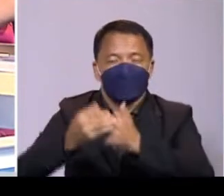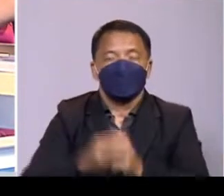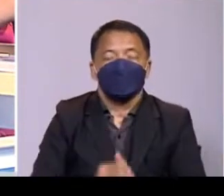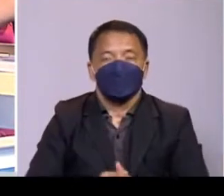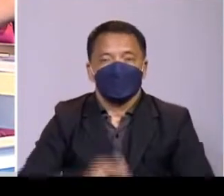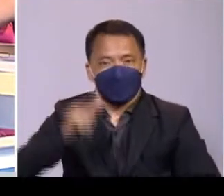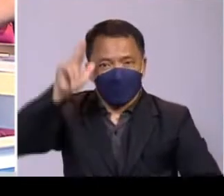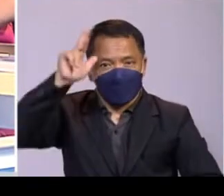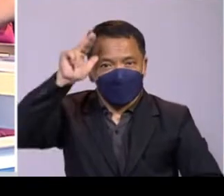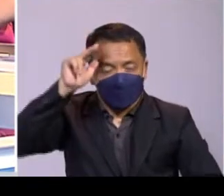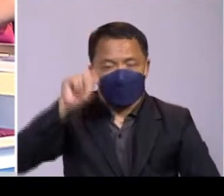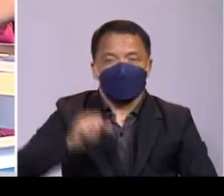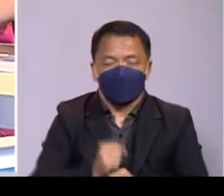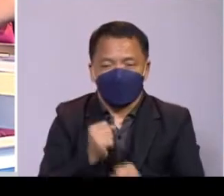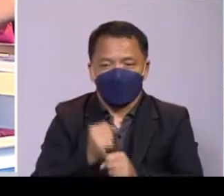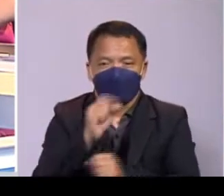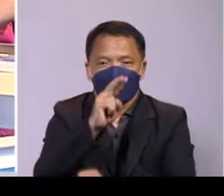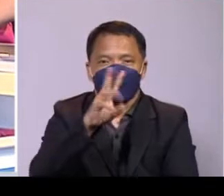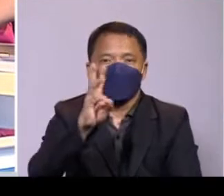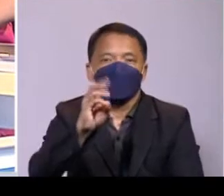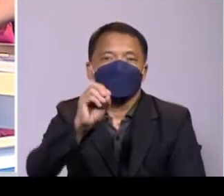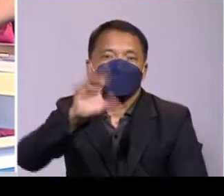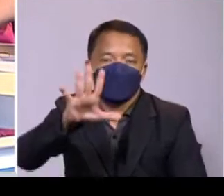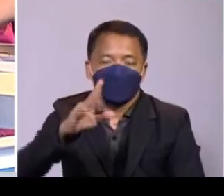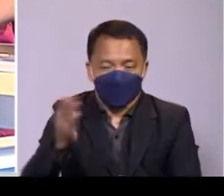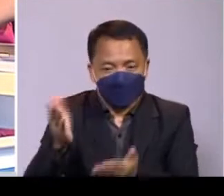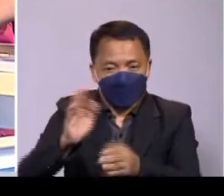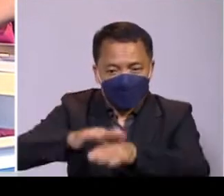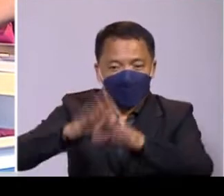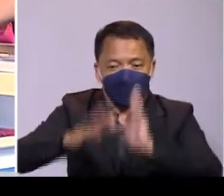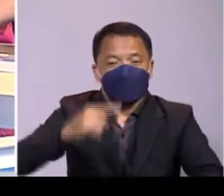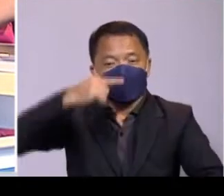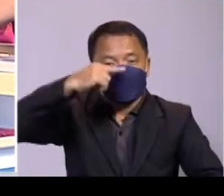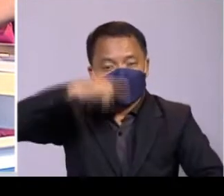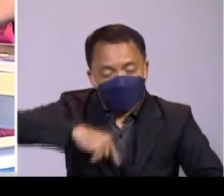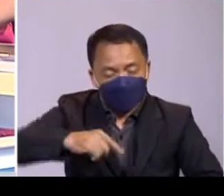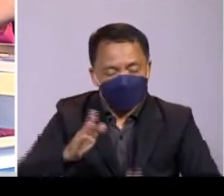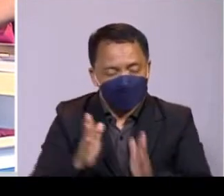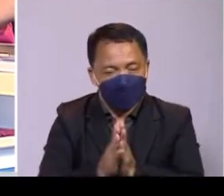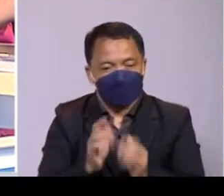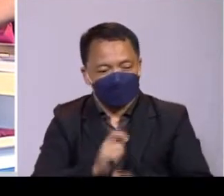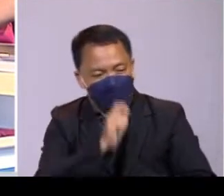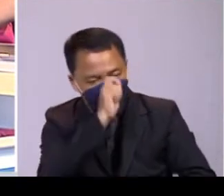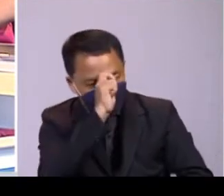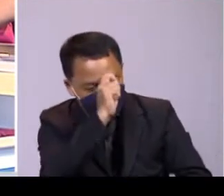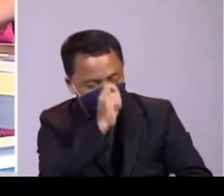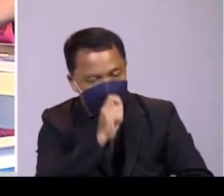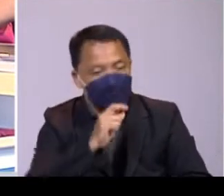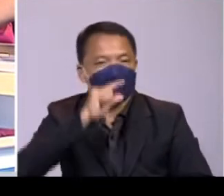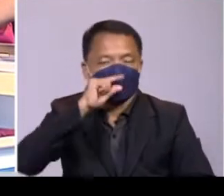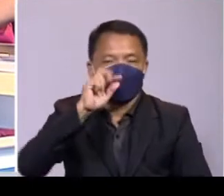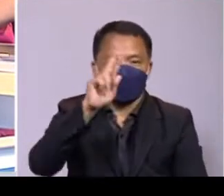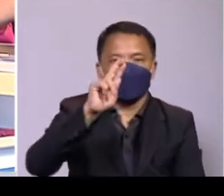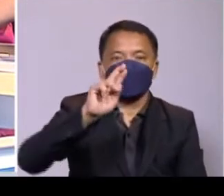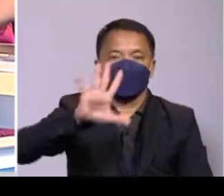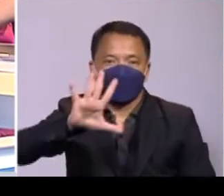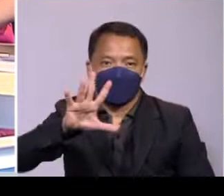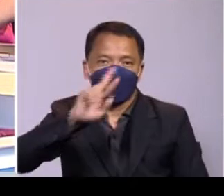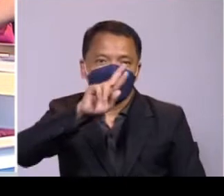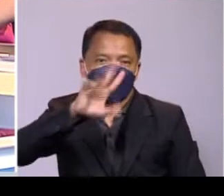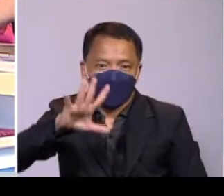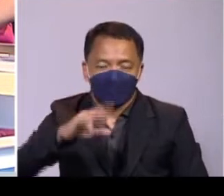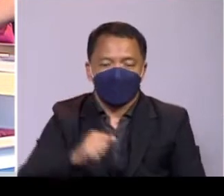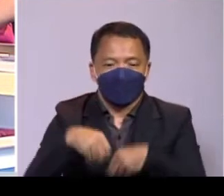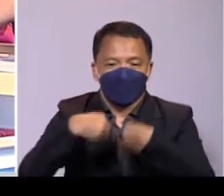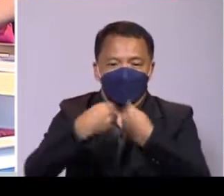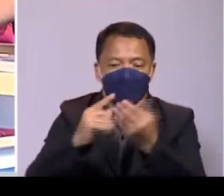ณ์2565นะครับเชิญชวนคนไทยน้อมรำลึกในพระมหากรุณาธิคุณสมเด็จพระปิยมหาราชพระผู้พระ